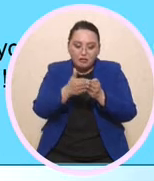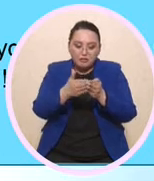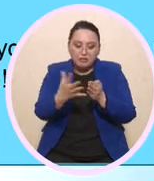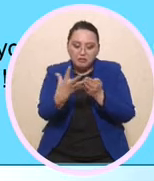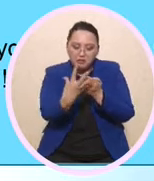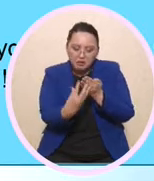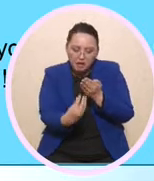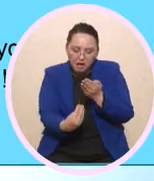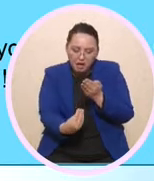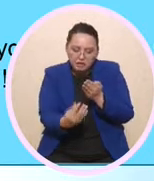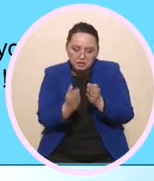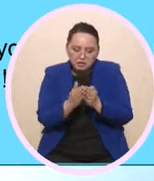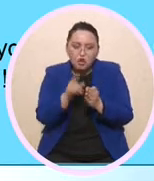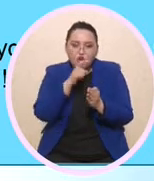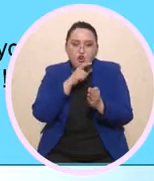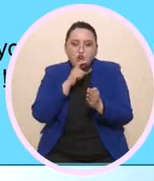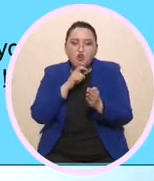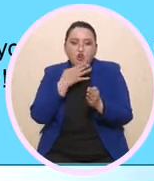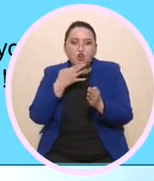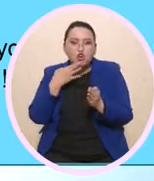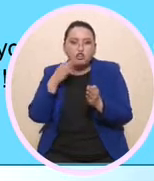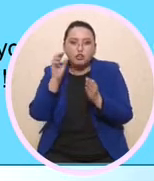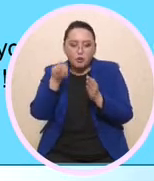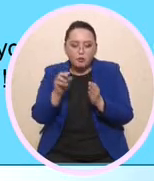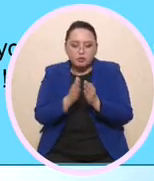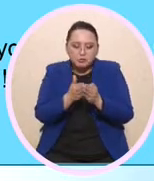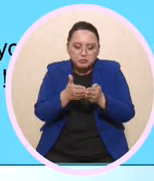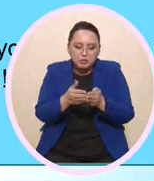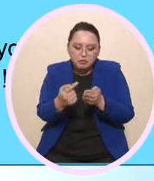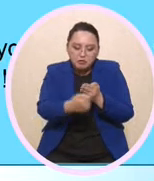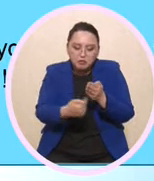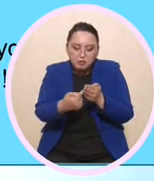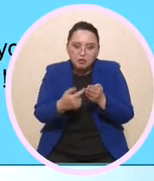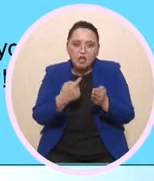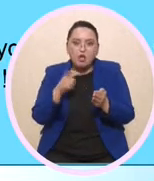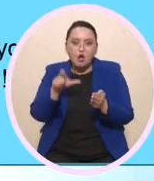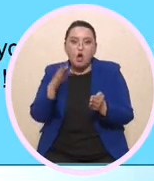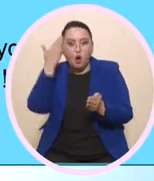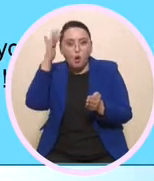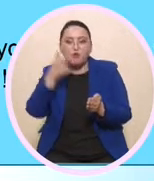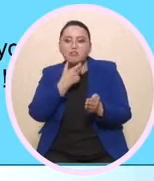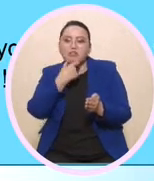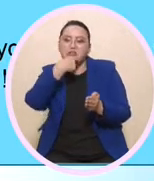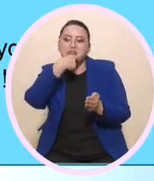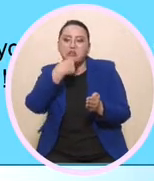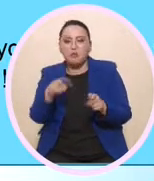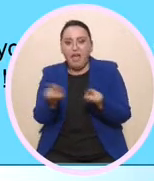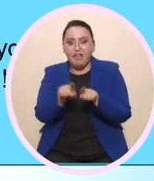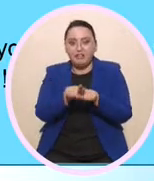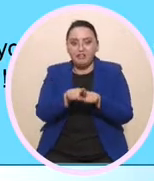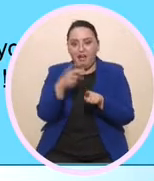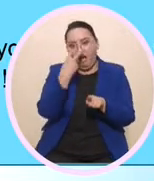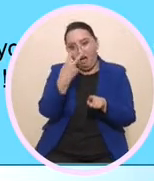хатаж хөв хөх болсон завны ирвэтэй нэн төстэй ажээ гэж үүний гадаад байдлыг шууд тодорхойлсон